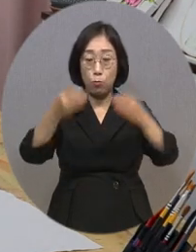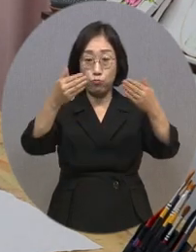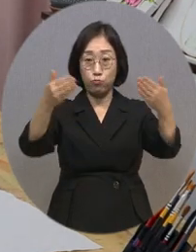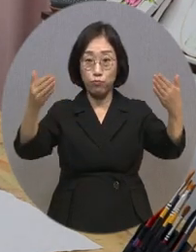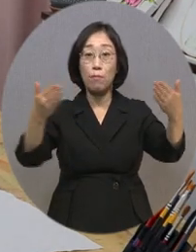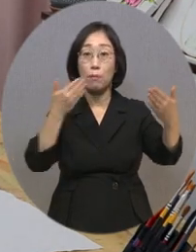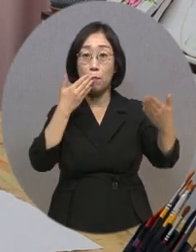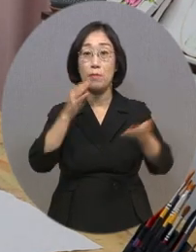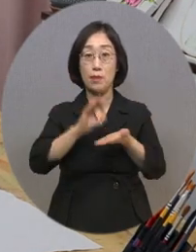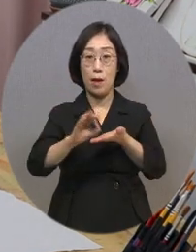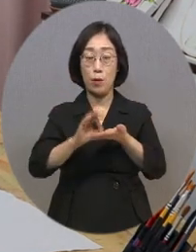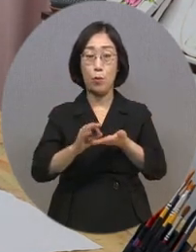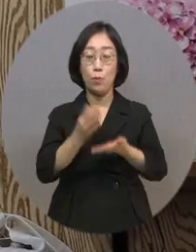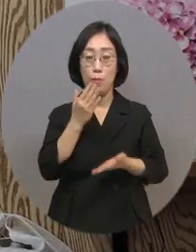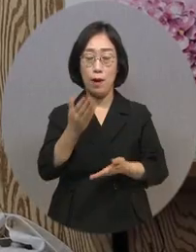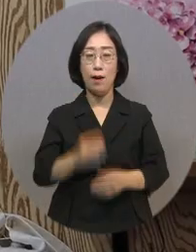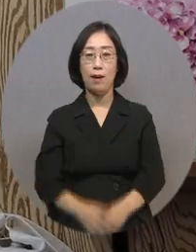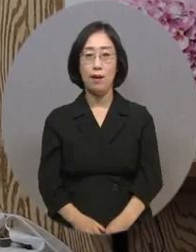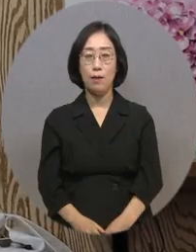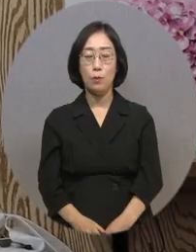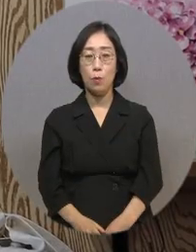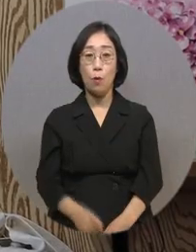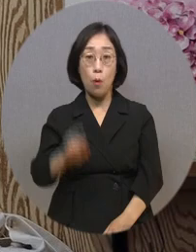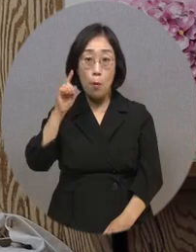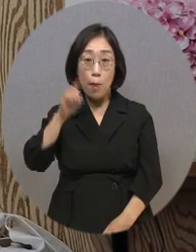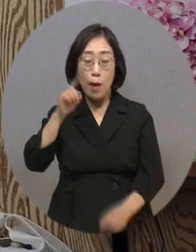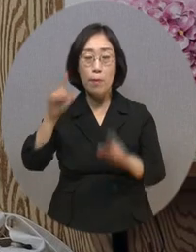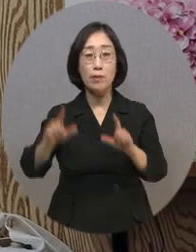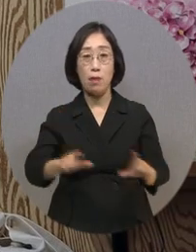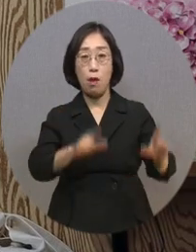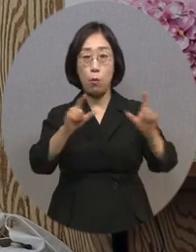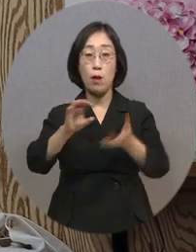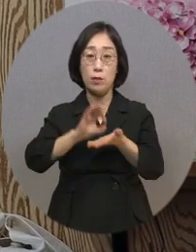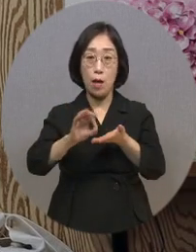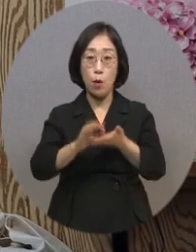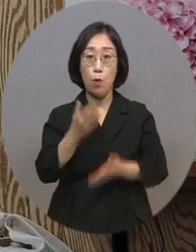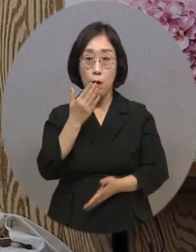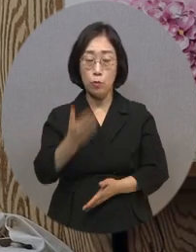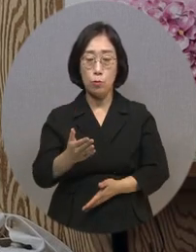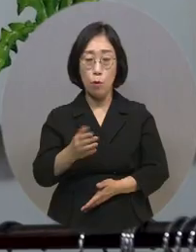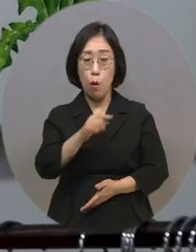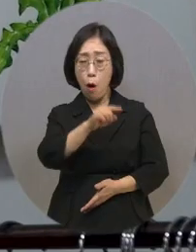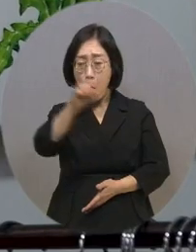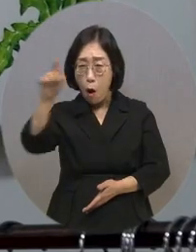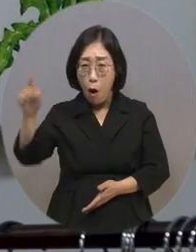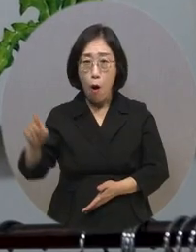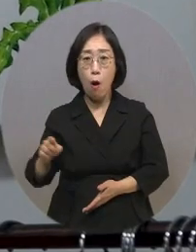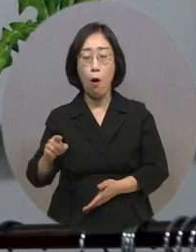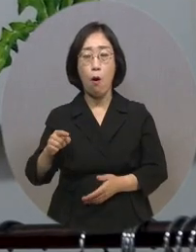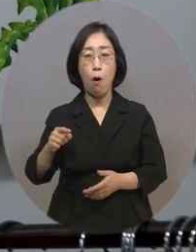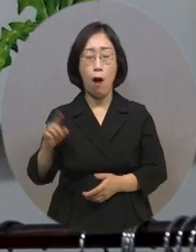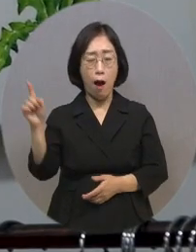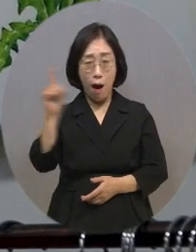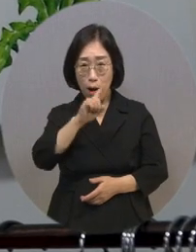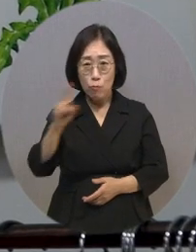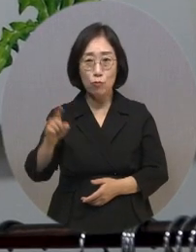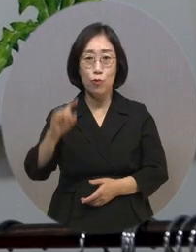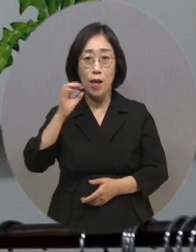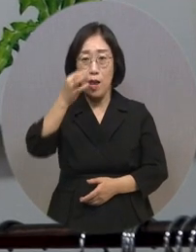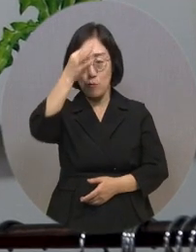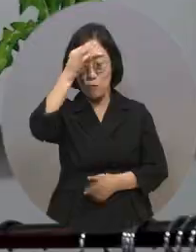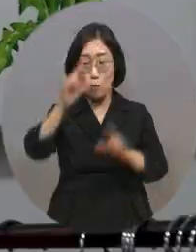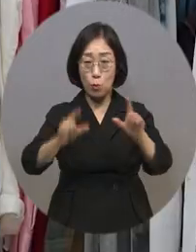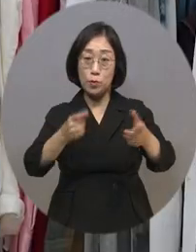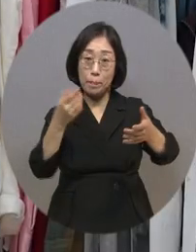됩니다. 또 일상생활에서 사용할 수 있는 모든 것에 예술적 요소를 담을 수 있기